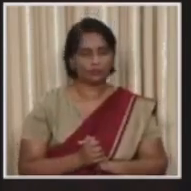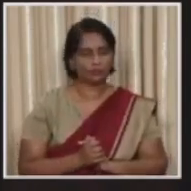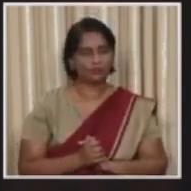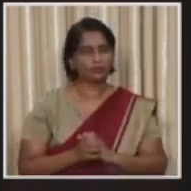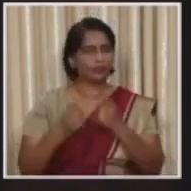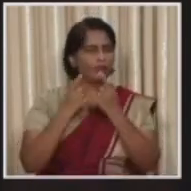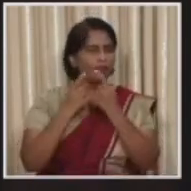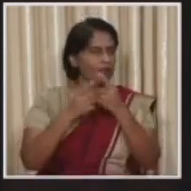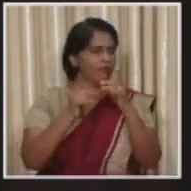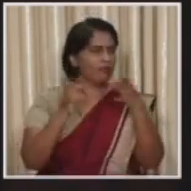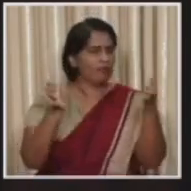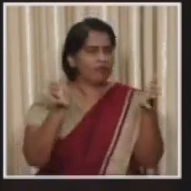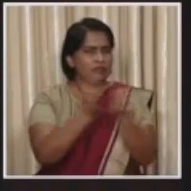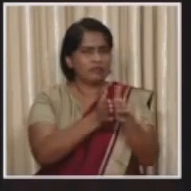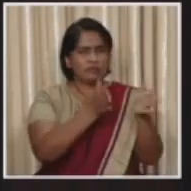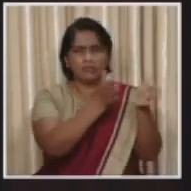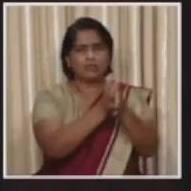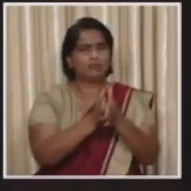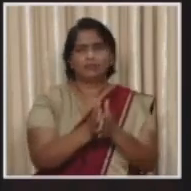බැඳුණු ඒවා නෙමෙයි.